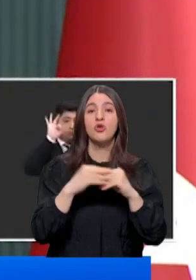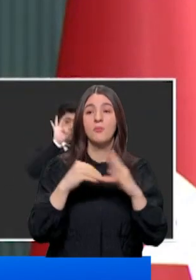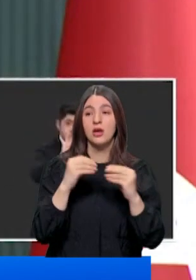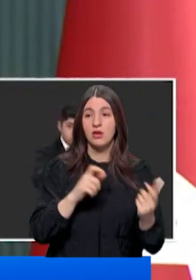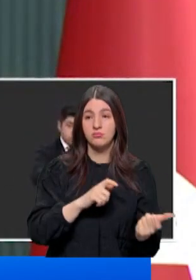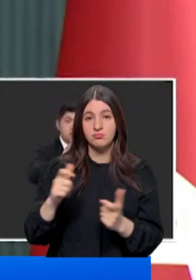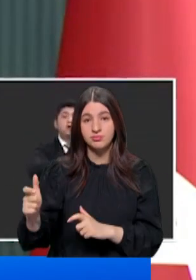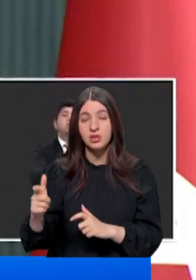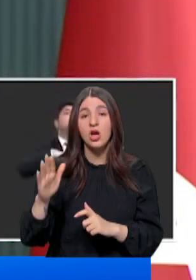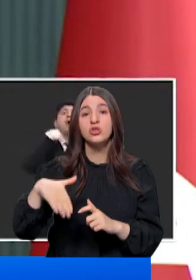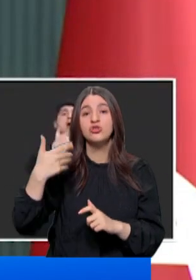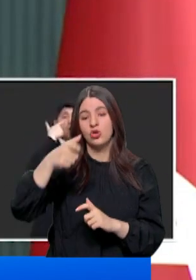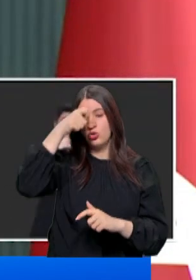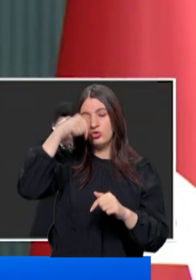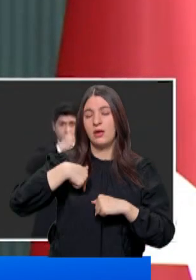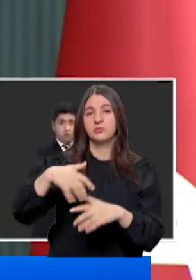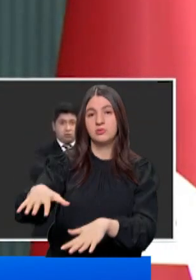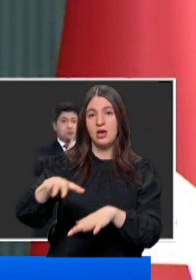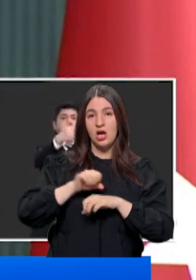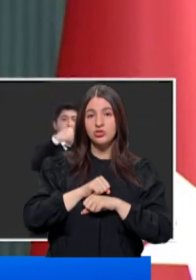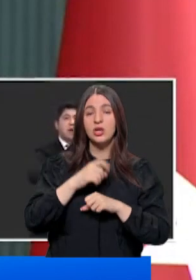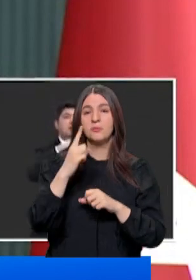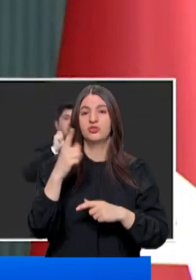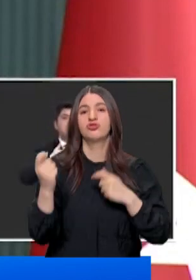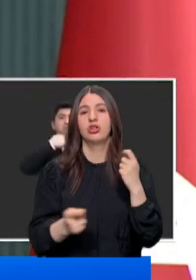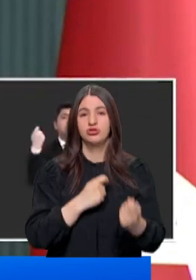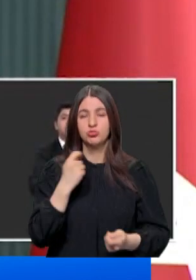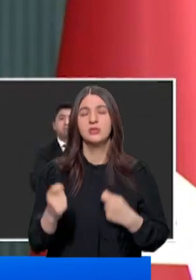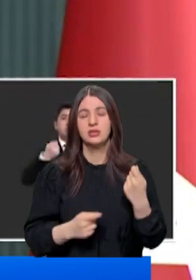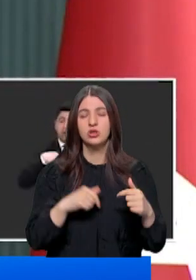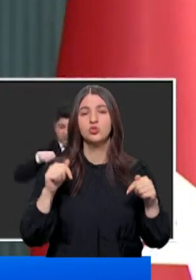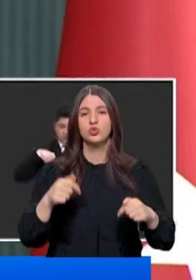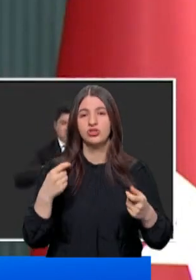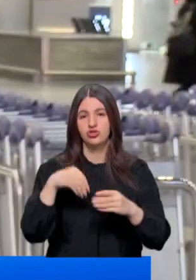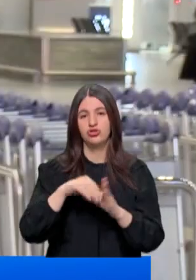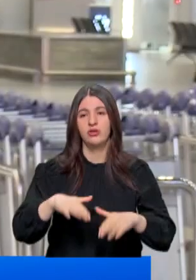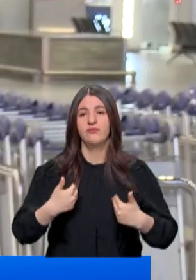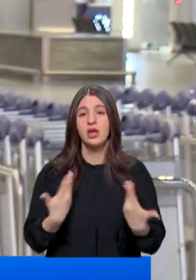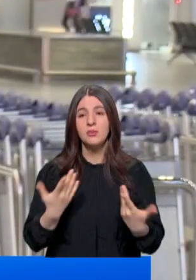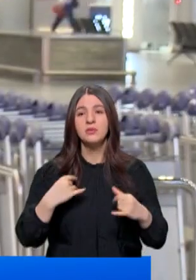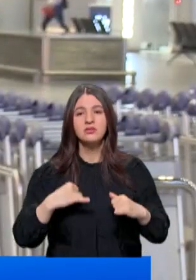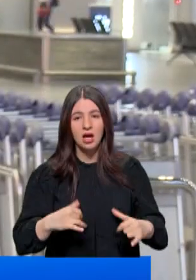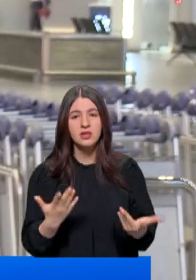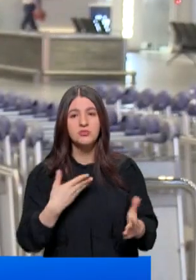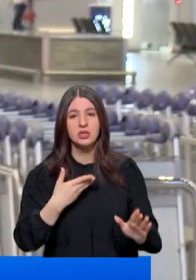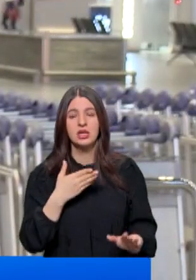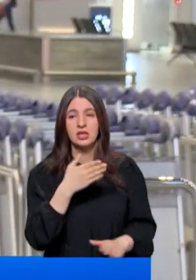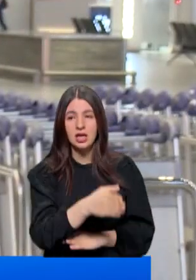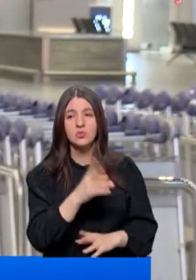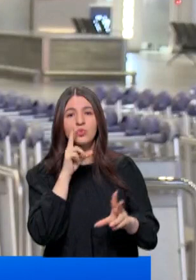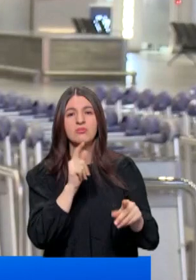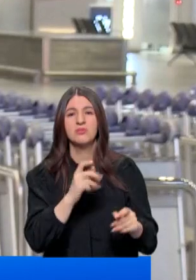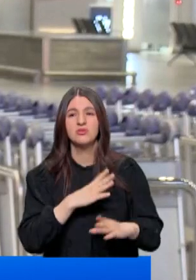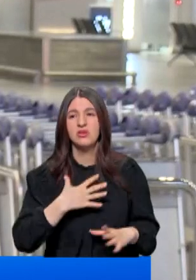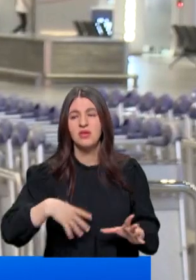götürecek, ardından ülkemize getirecek bir çalışmanın da şu anda içindeyiz. Tabii rahatladık. Şimdi bir gidip uyumak